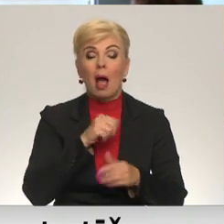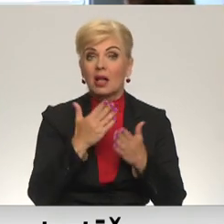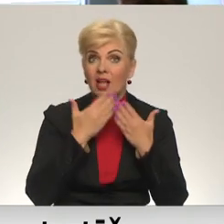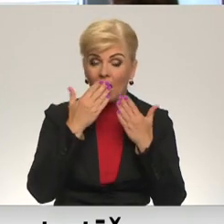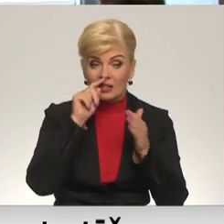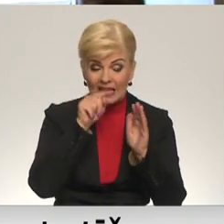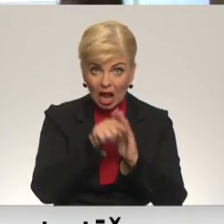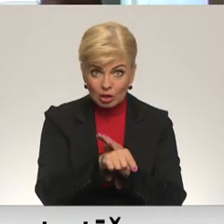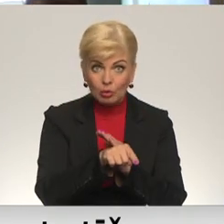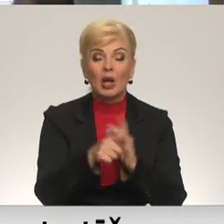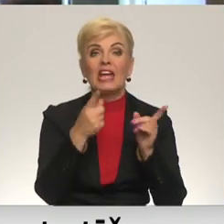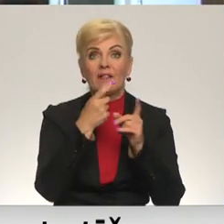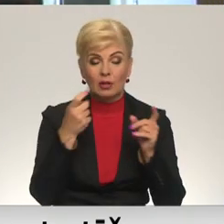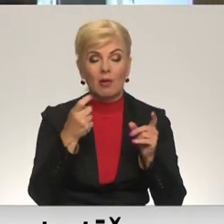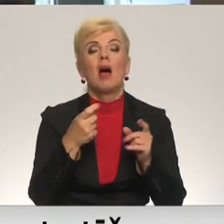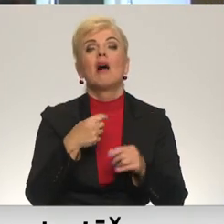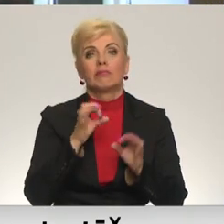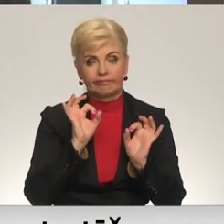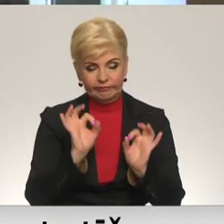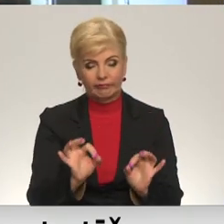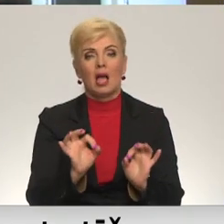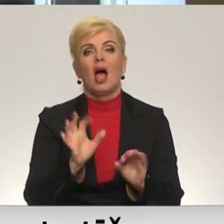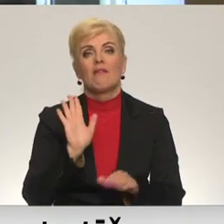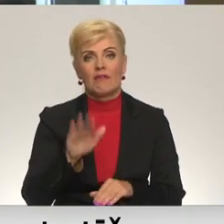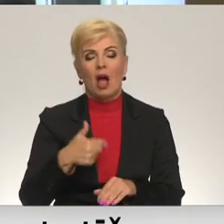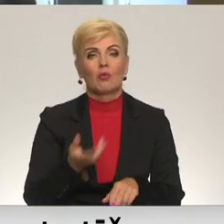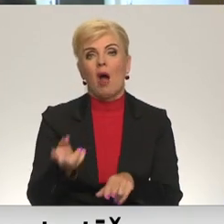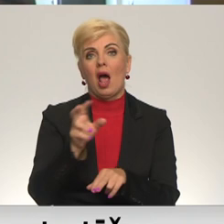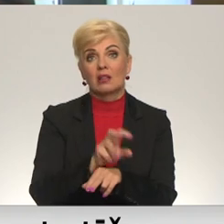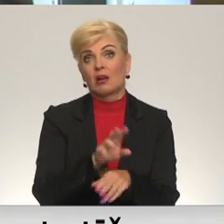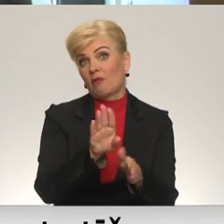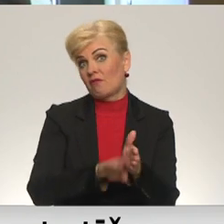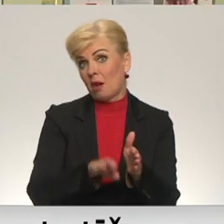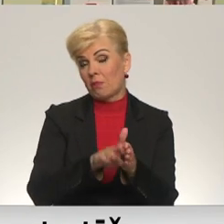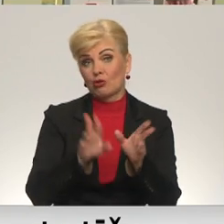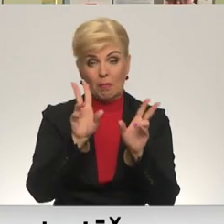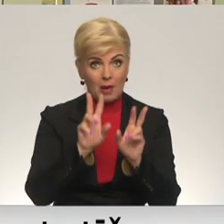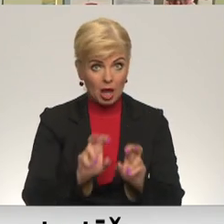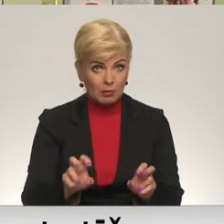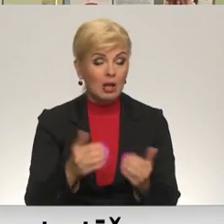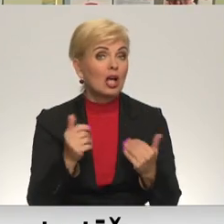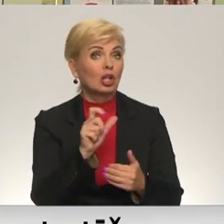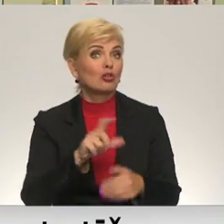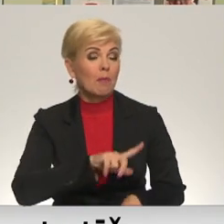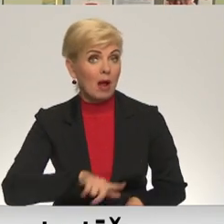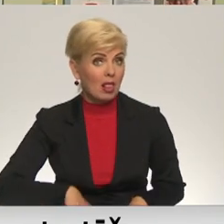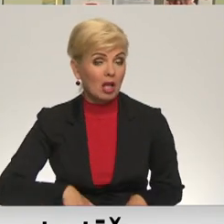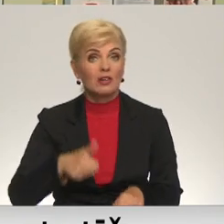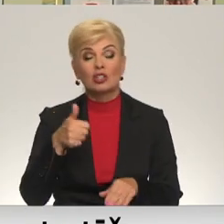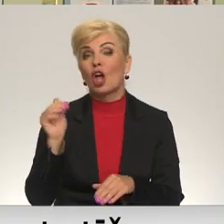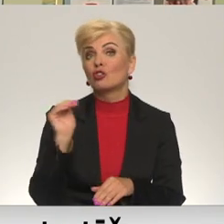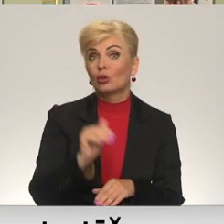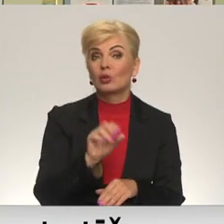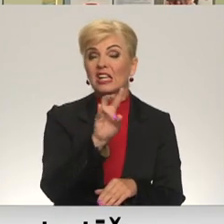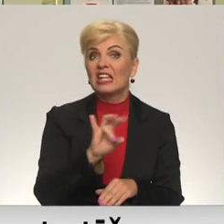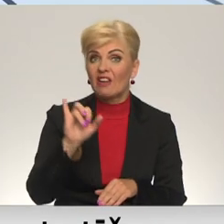lasīt informāciju, tad jā, es saprotu, ka es arī varu atnākt un vienkārši pārbaudīties. Šobrīd Latvijā ir gandrīz 6000